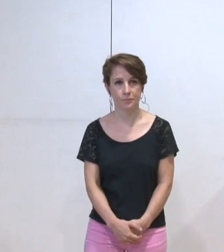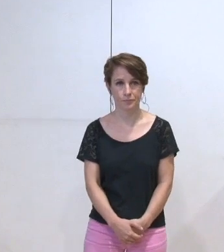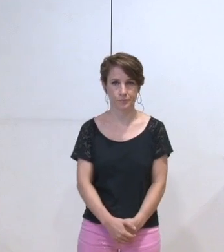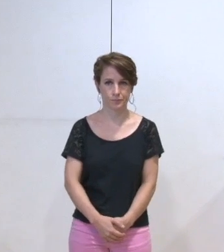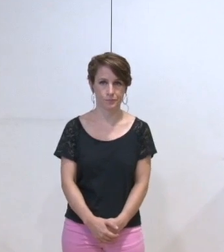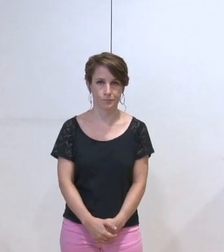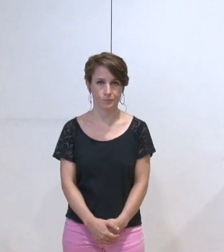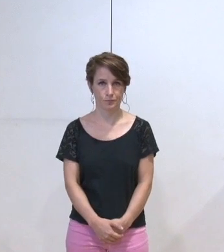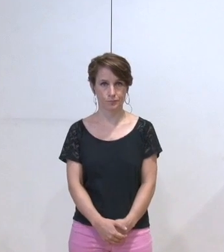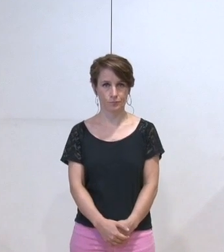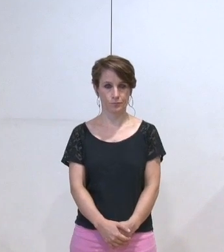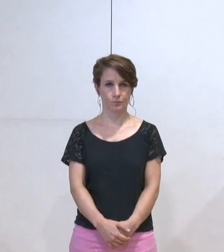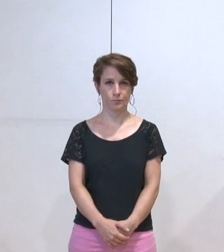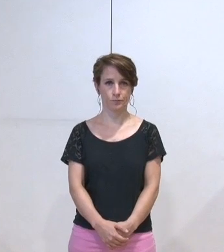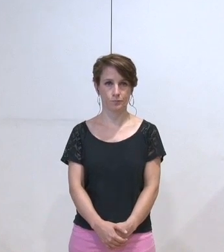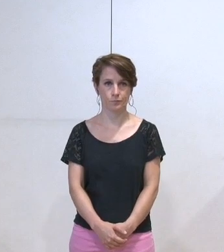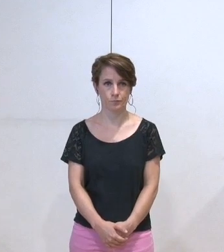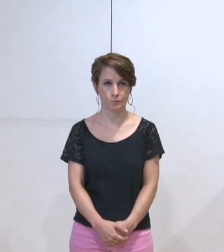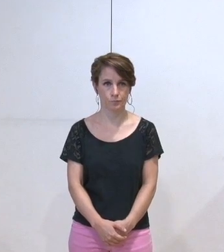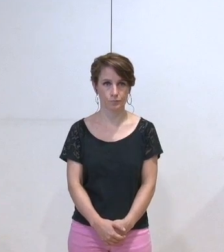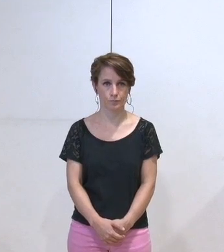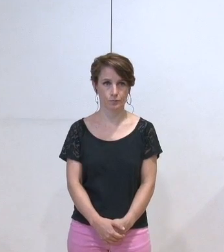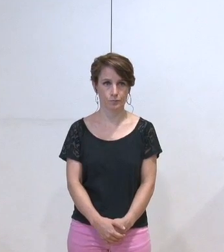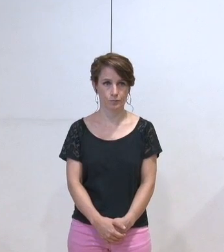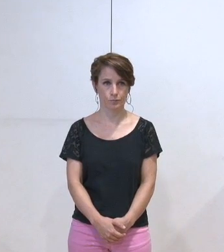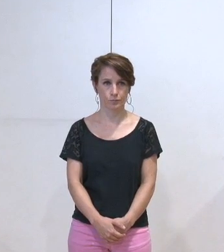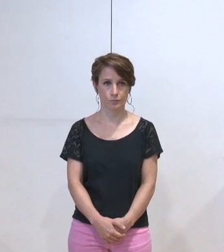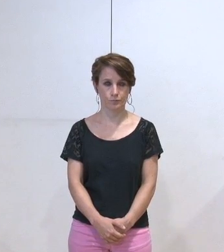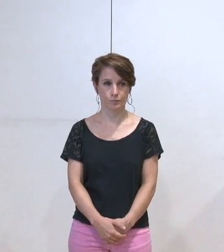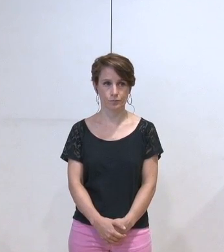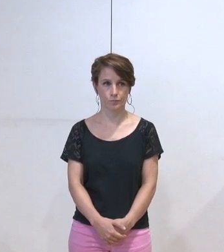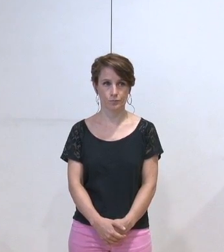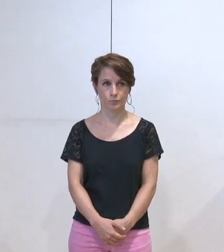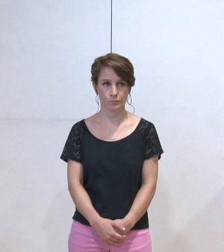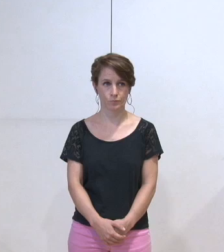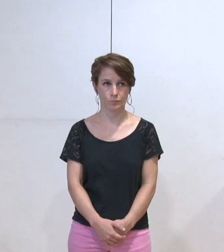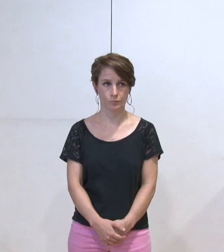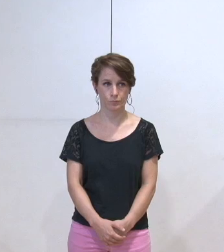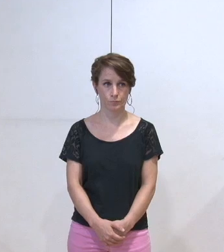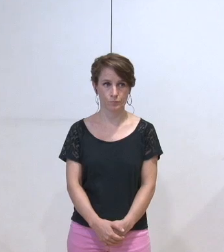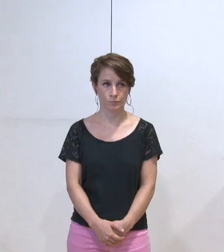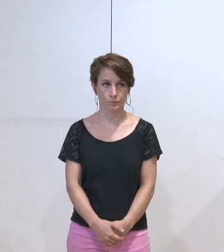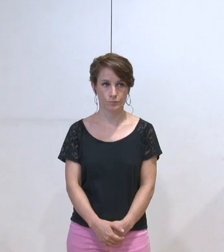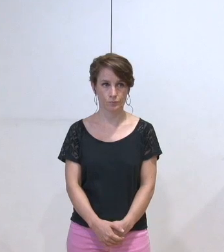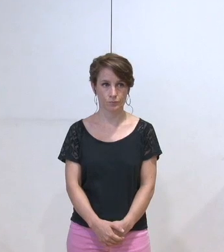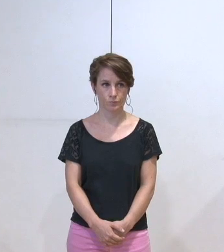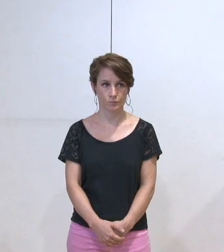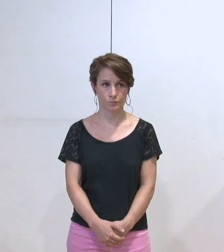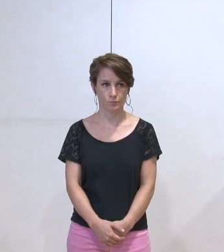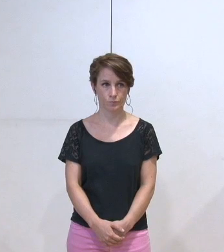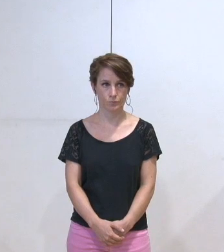donne pouvoir à Mathieu chamussi pour toute la séance Bernadette Cadou Richard casenav Mathieu